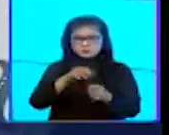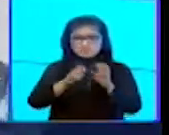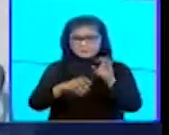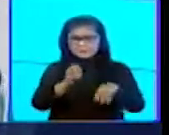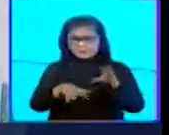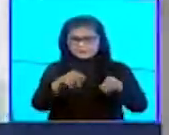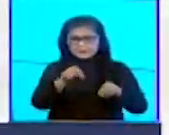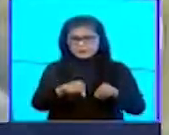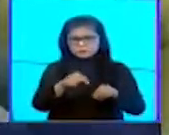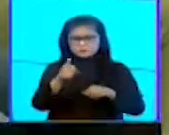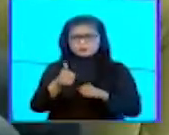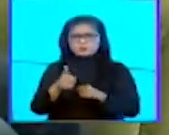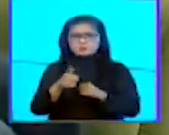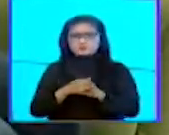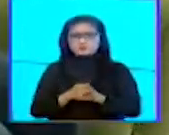bisa di-recycle.